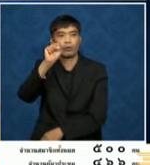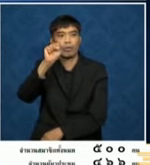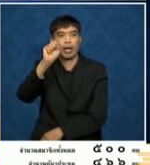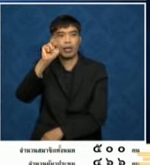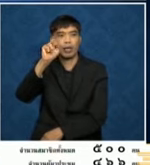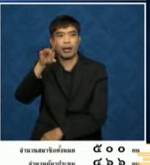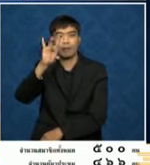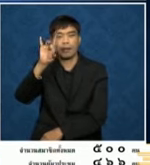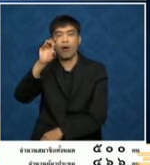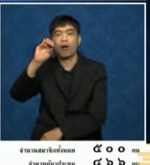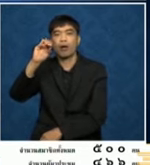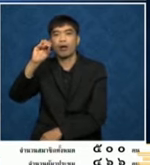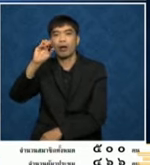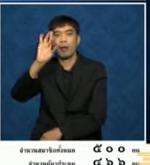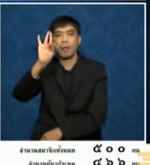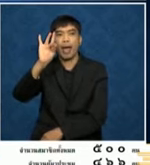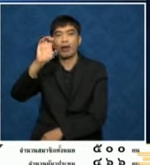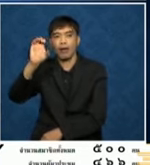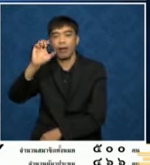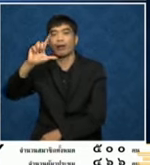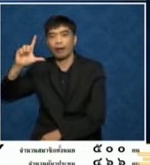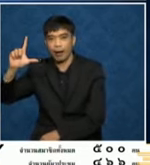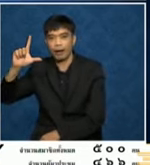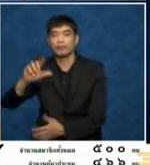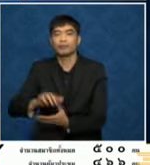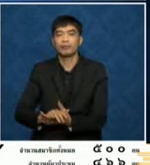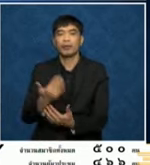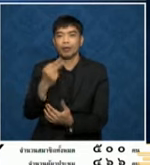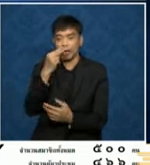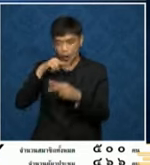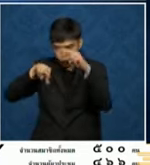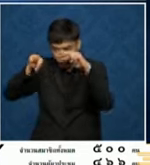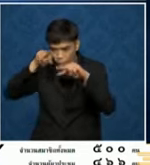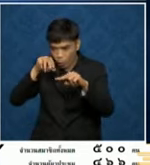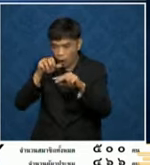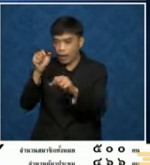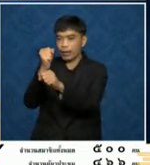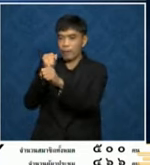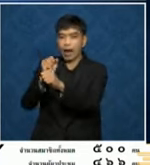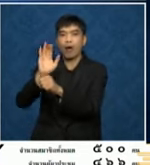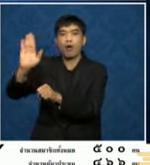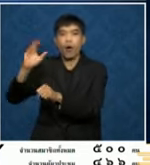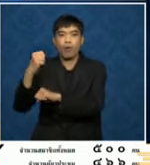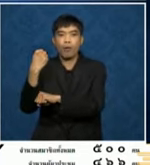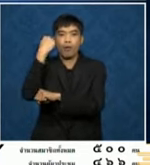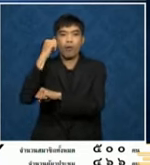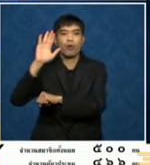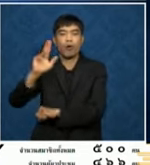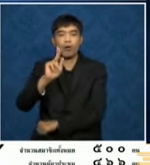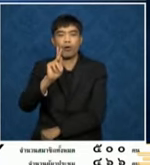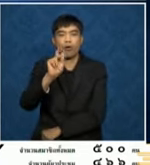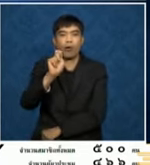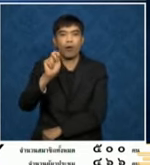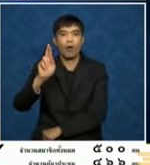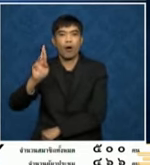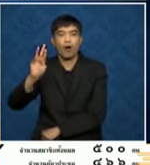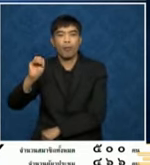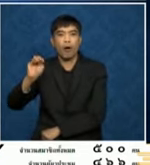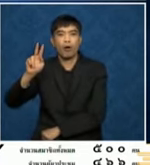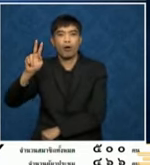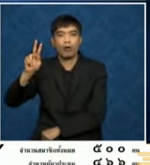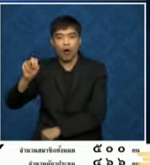601,800ล้านบาทค่ะสำหรับงบประมาณนะคะเมื่อพิจารณาพันธกิจของกอรมน.สถานการณ์ความมั่นคงโดยรวมและผลสัมฤทธิ์ ของการปฏิบัติ